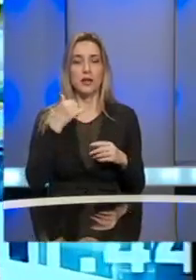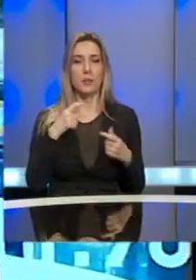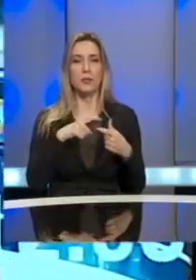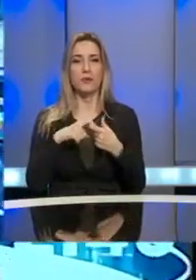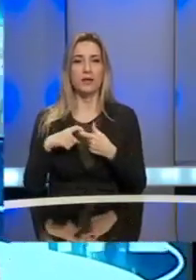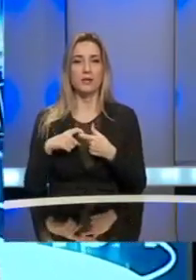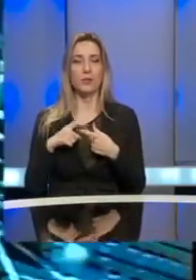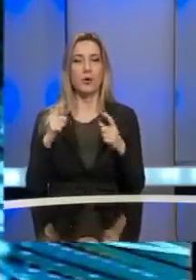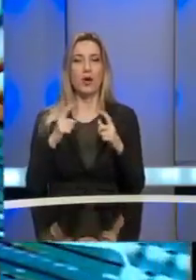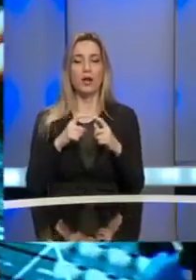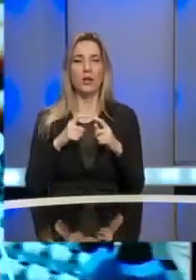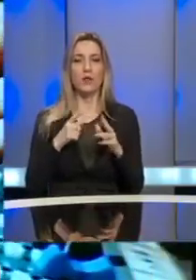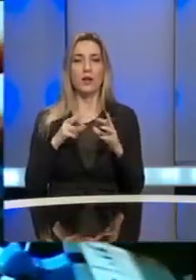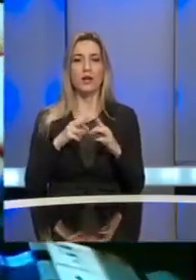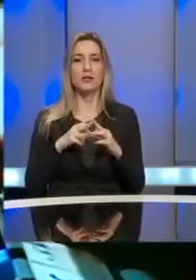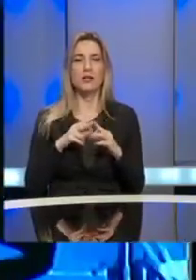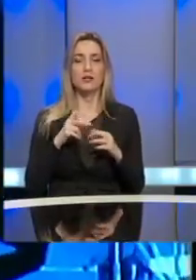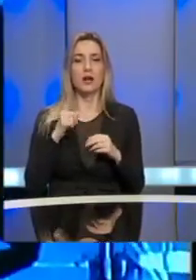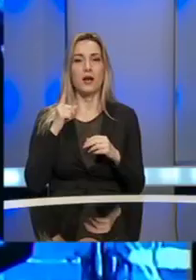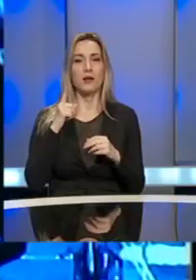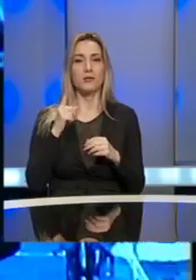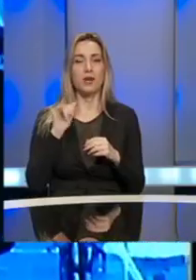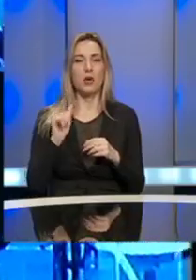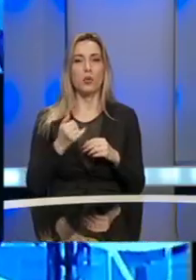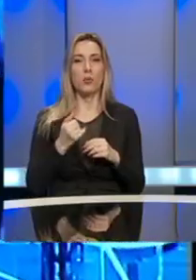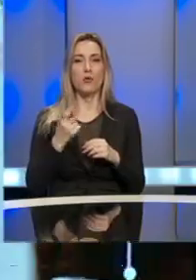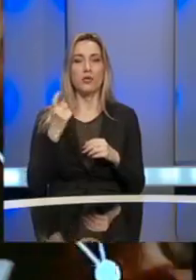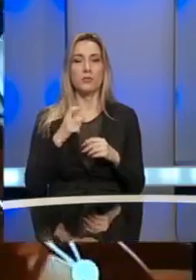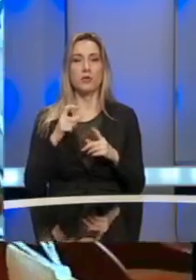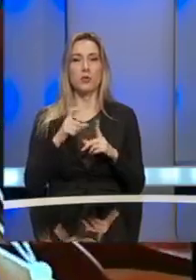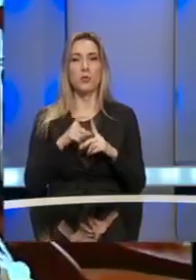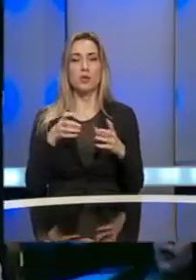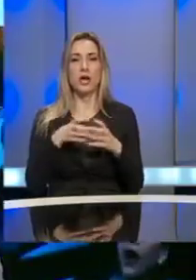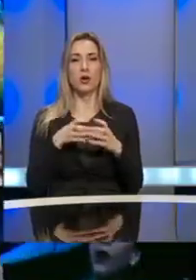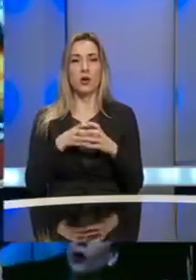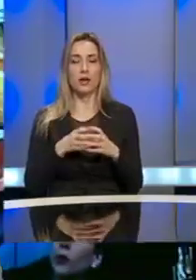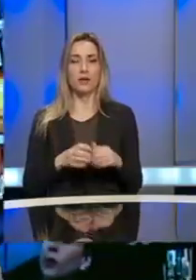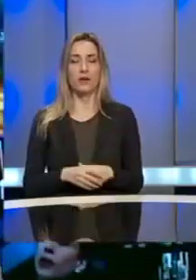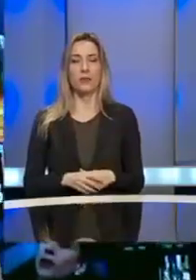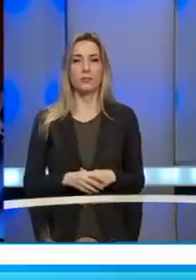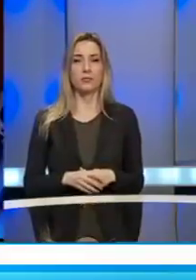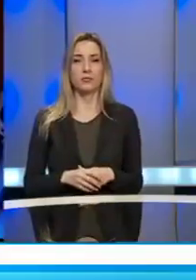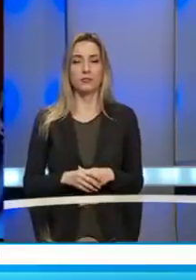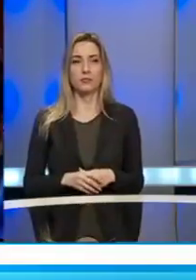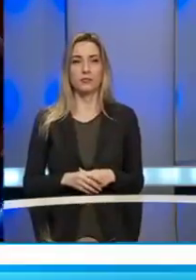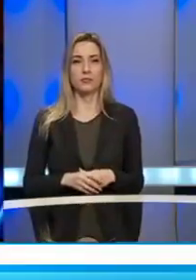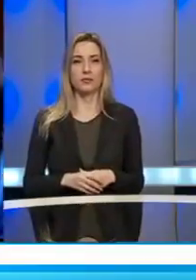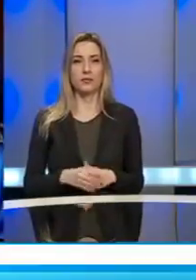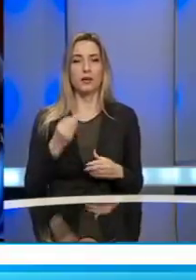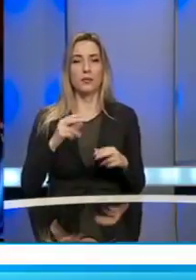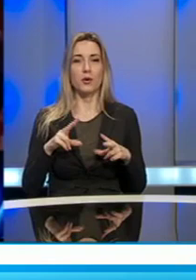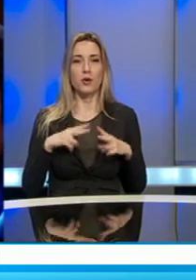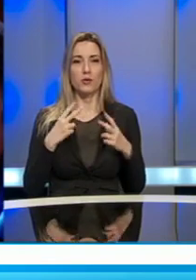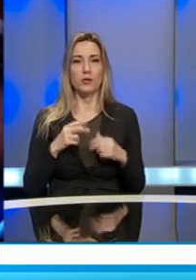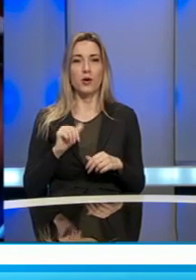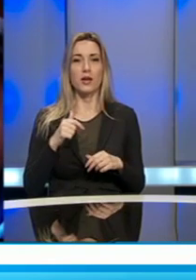vezom konektovani sa Branom Jakubovićem iz Dubioza kolektiva. Brano, dobro jutro. Dobro jutro, jesu